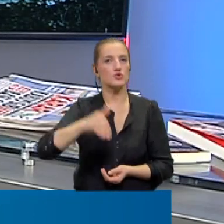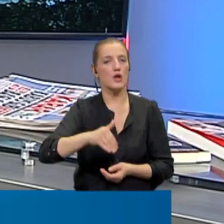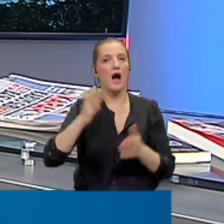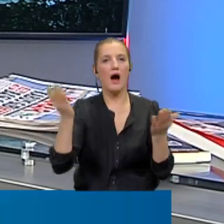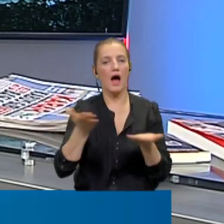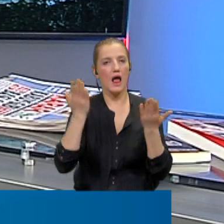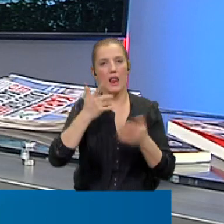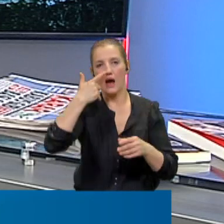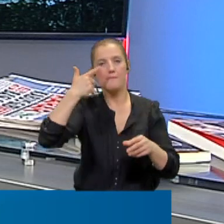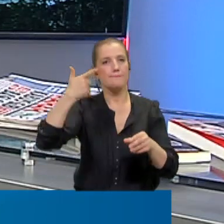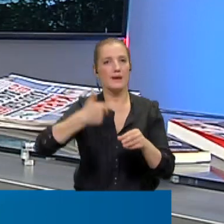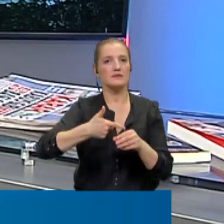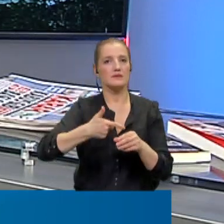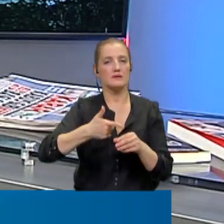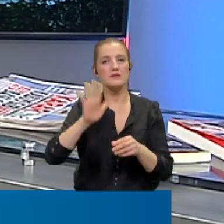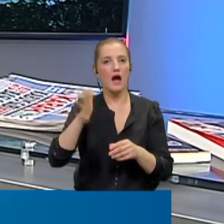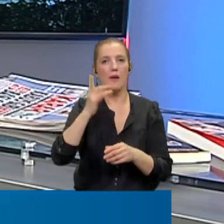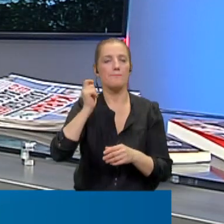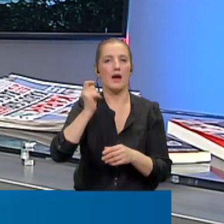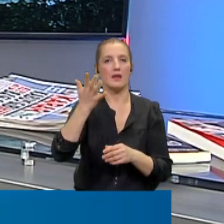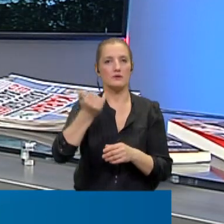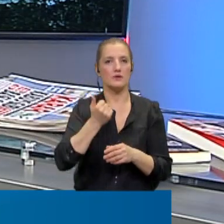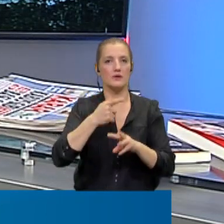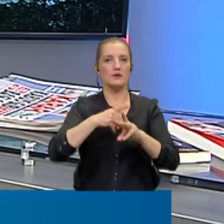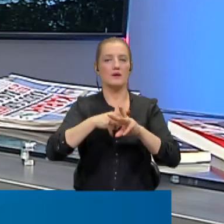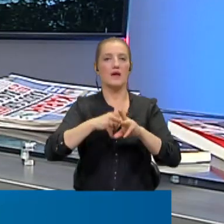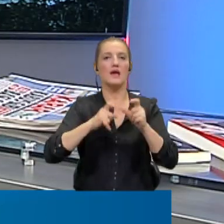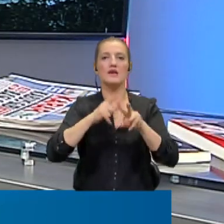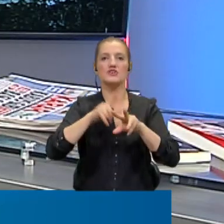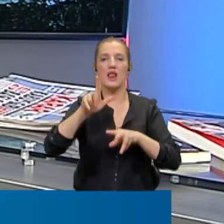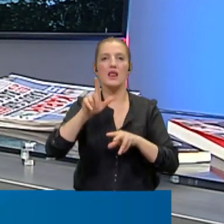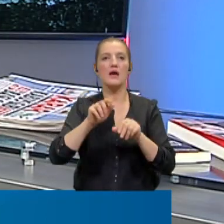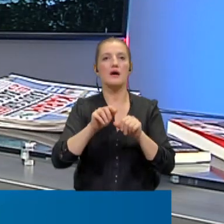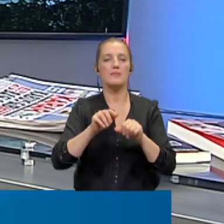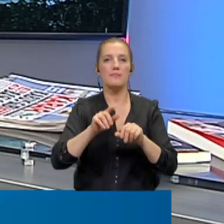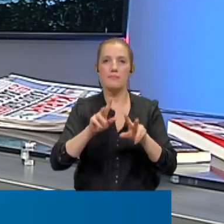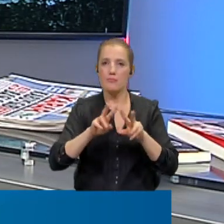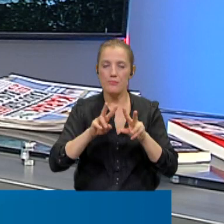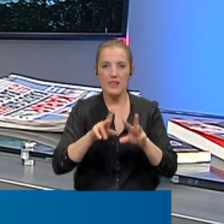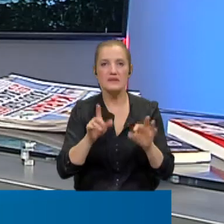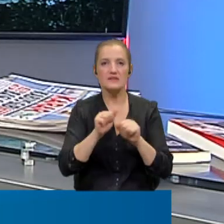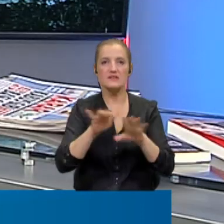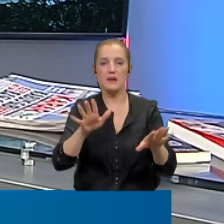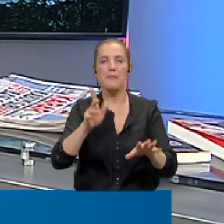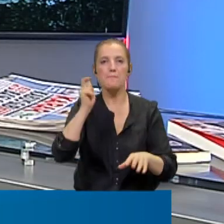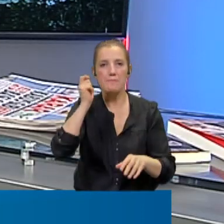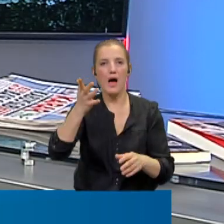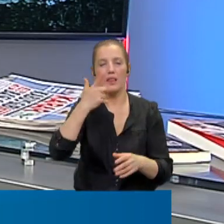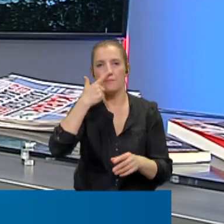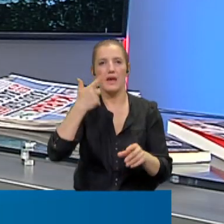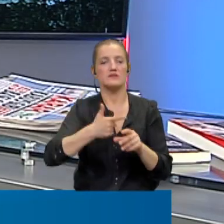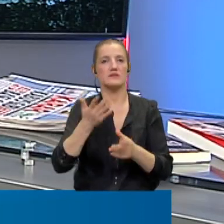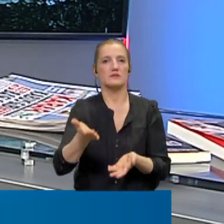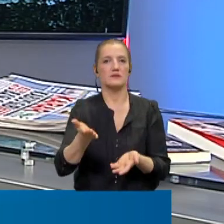hala akaryakıt Hani onu daha da pahalı alıyorsa mesel mobil sistemi bir şey var ama pahalı alıyoruz